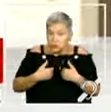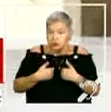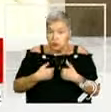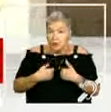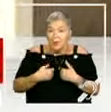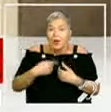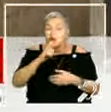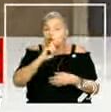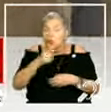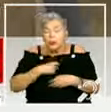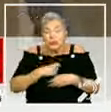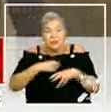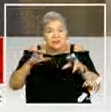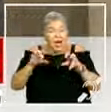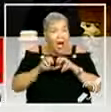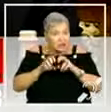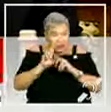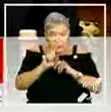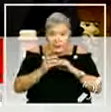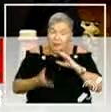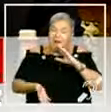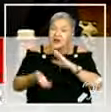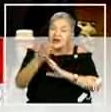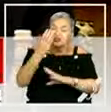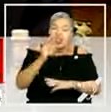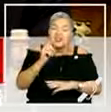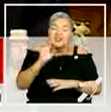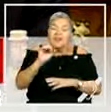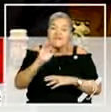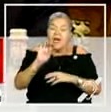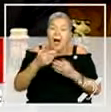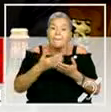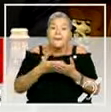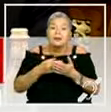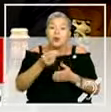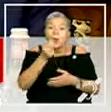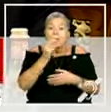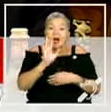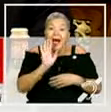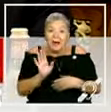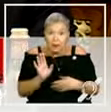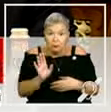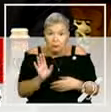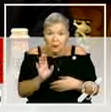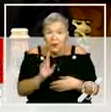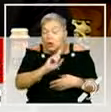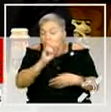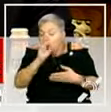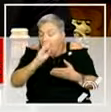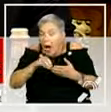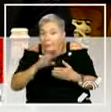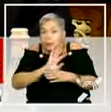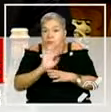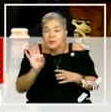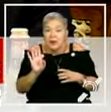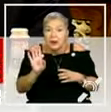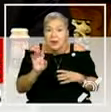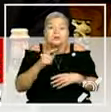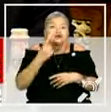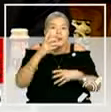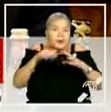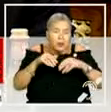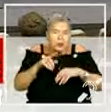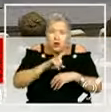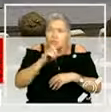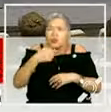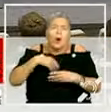de neacceptat o creștere a TVA-ului pentru alimente și totodată nu acceptă Marcel Ciolacu